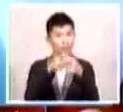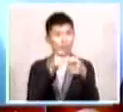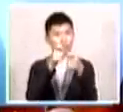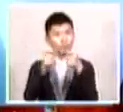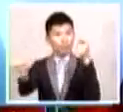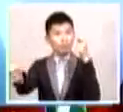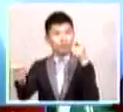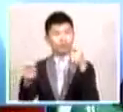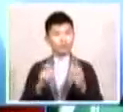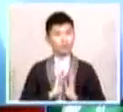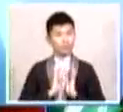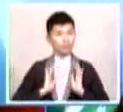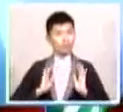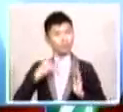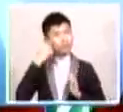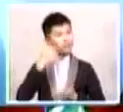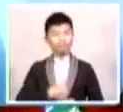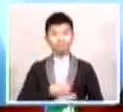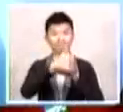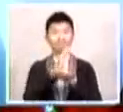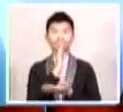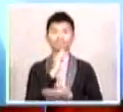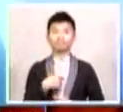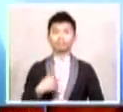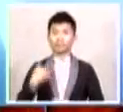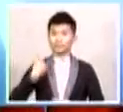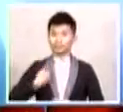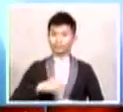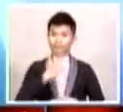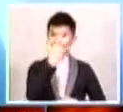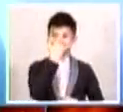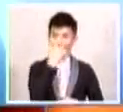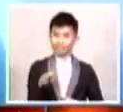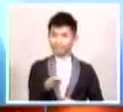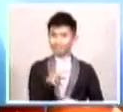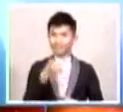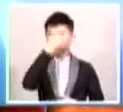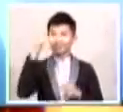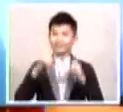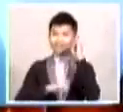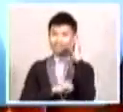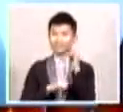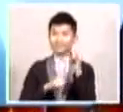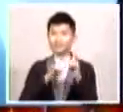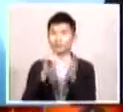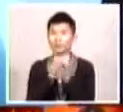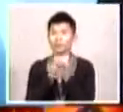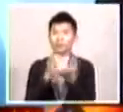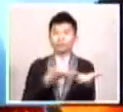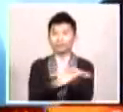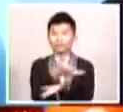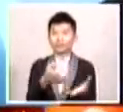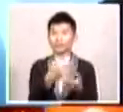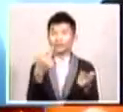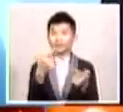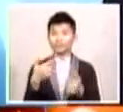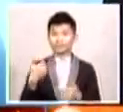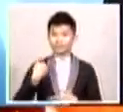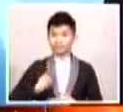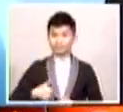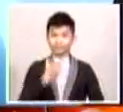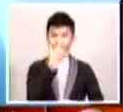气度，令人折服。德法两国年轻一代的水乳交融，也让我深深感动。德国和法国的